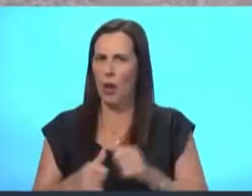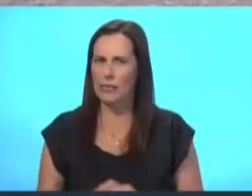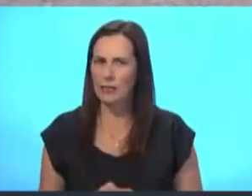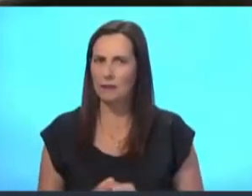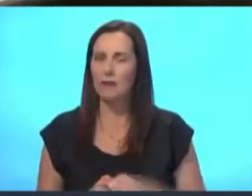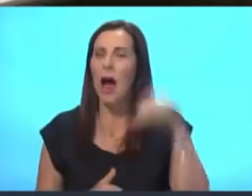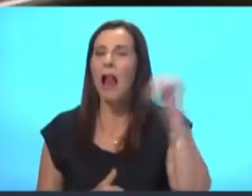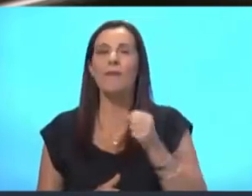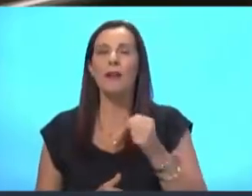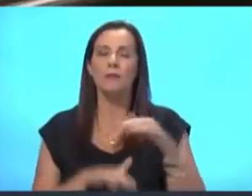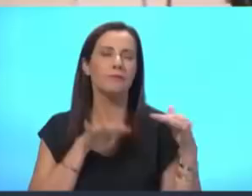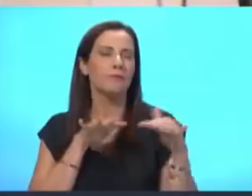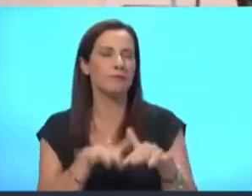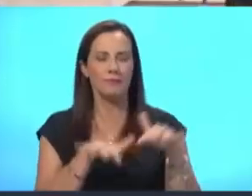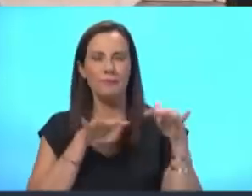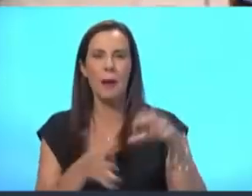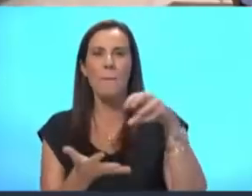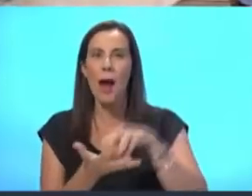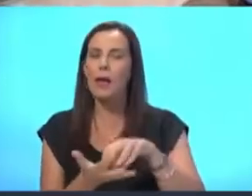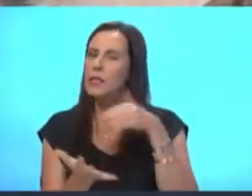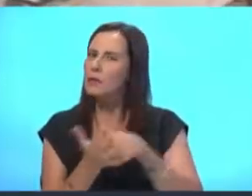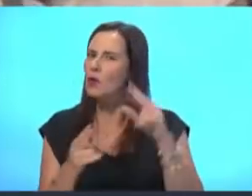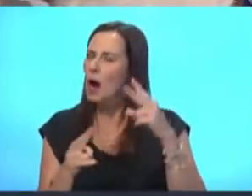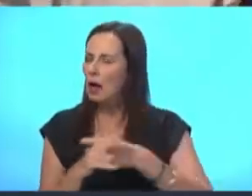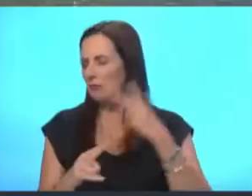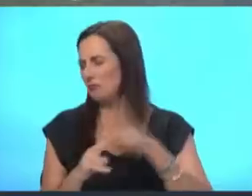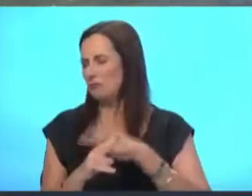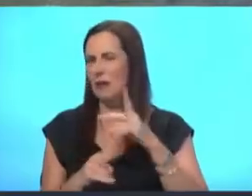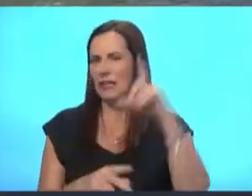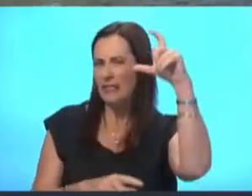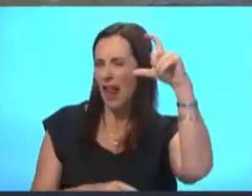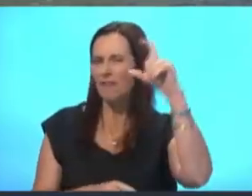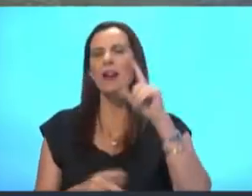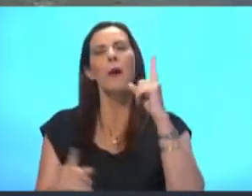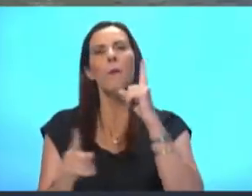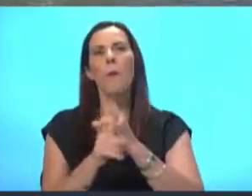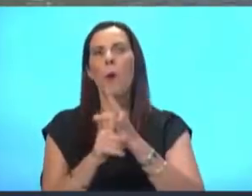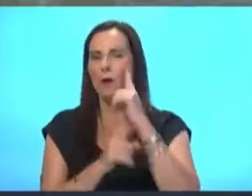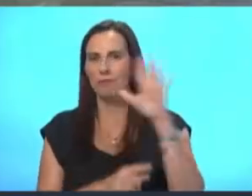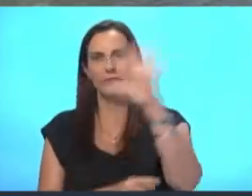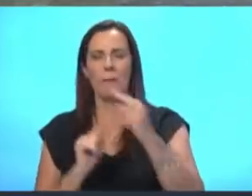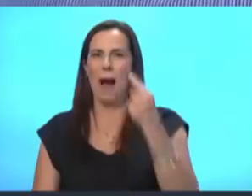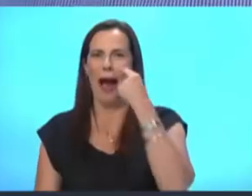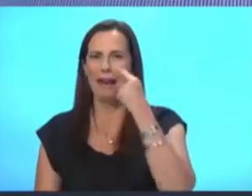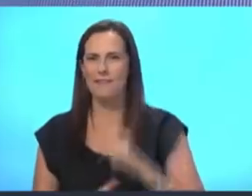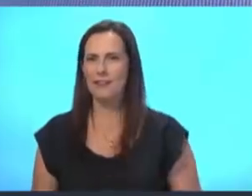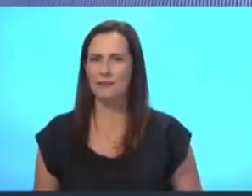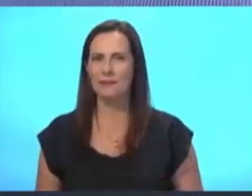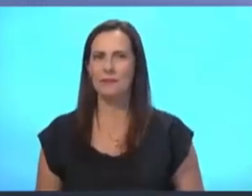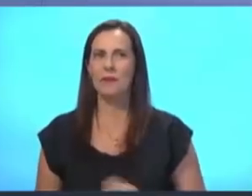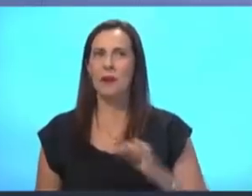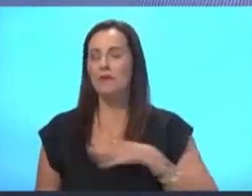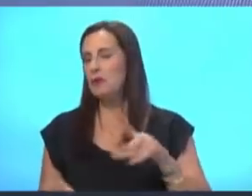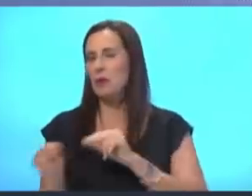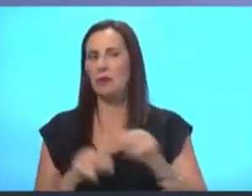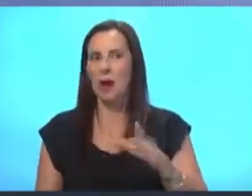אלפי התיירים הממלאים את מרכז העיר המשיכו כרגיל בשגרת הסלפי אל מול קו הרקיע המרהיב של סינגפור. For us it's the same.